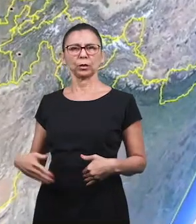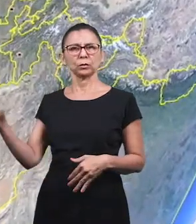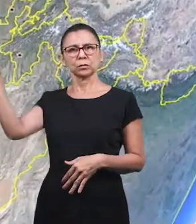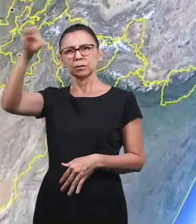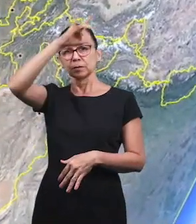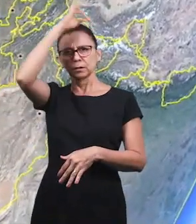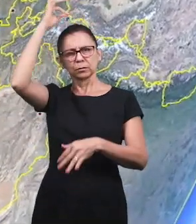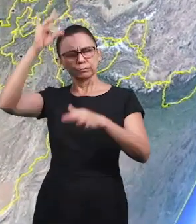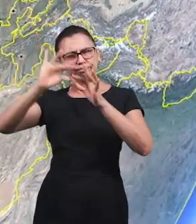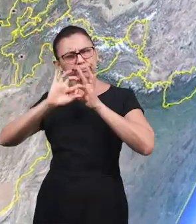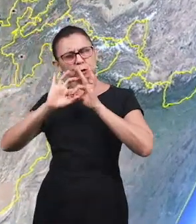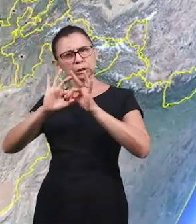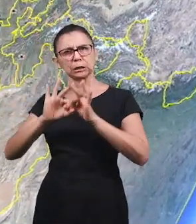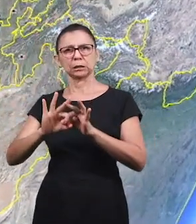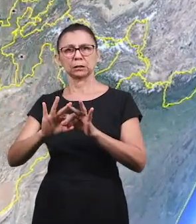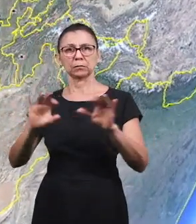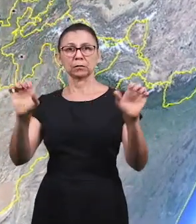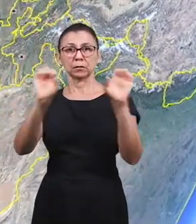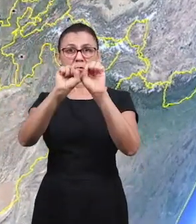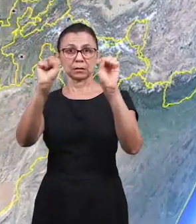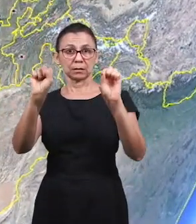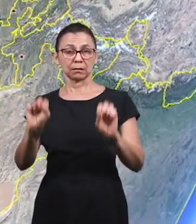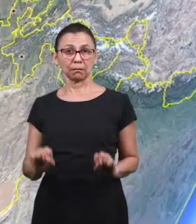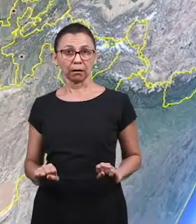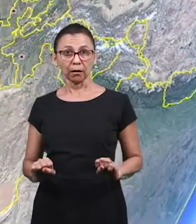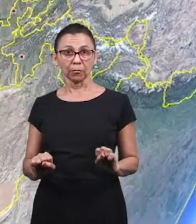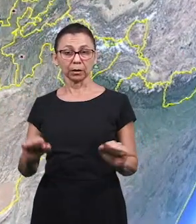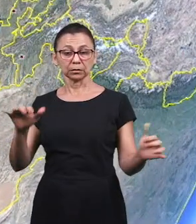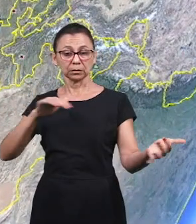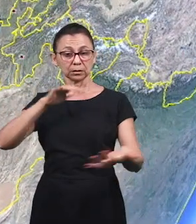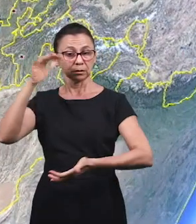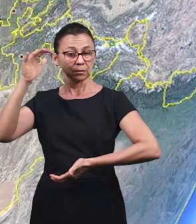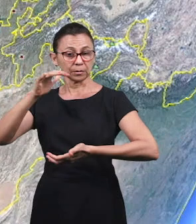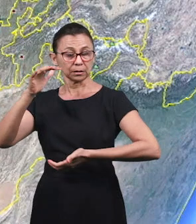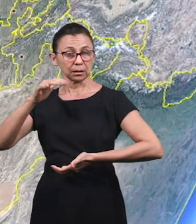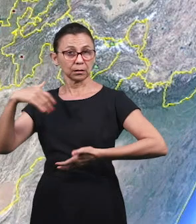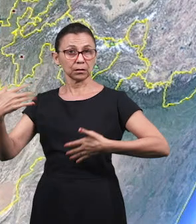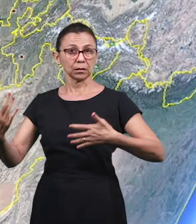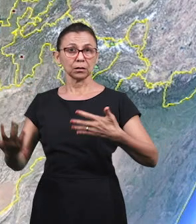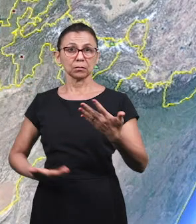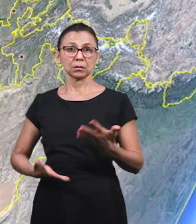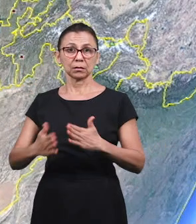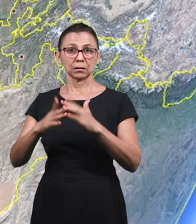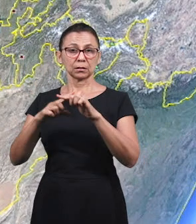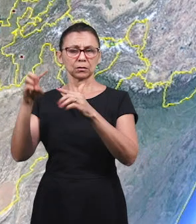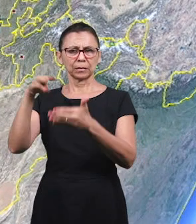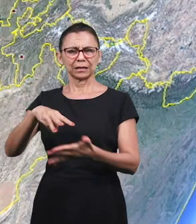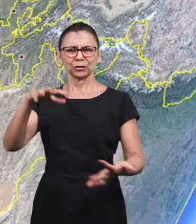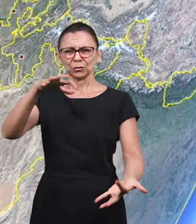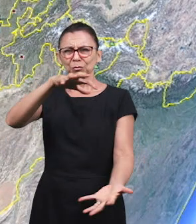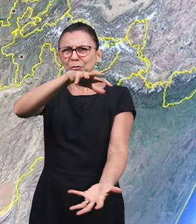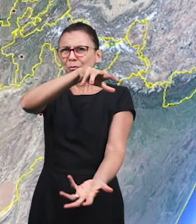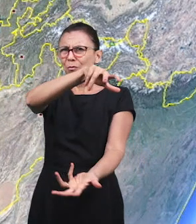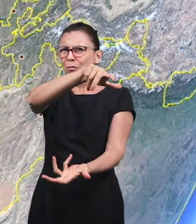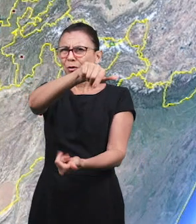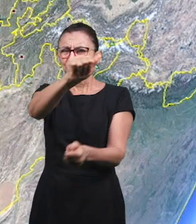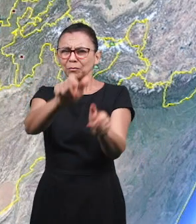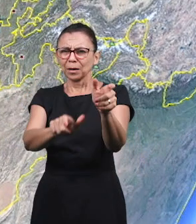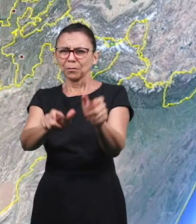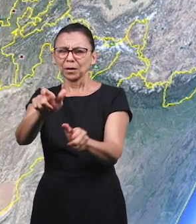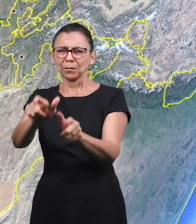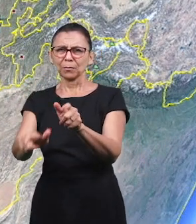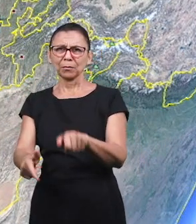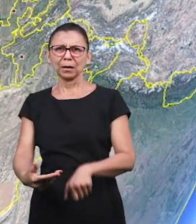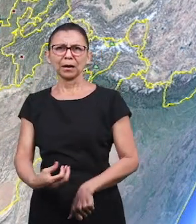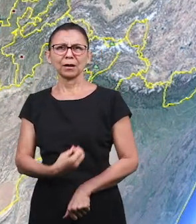dans un même esprit. À travers le système de transmission, les membres de l'Église chrétienne Maranatha de toute la planète vivent